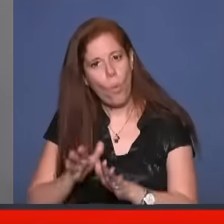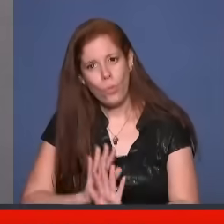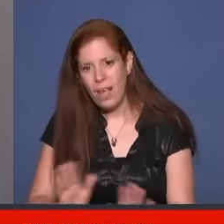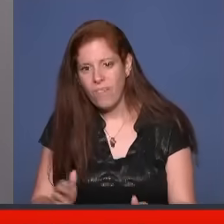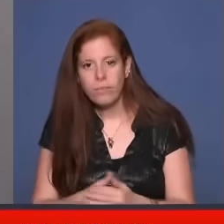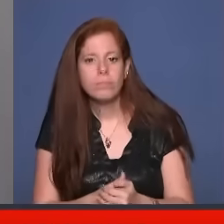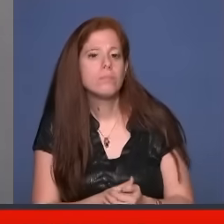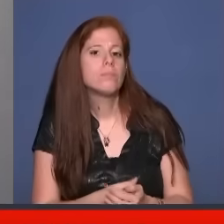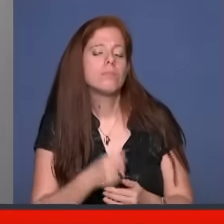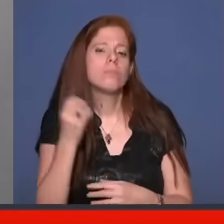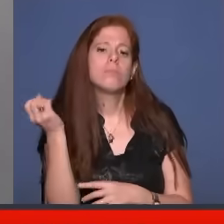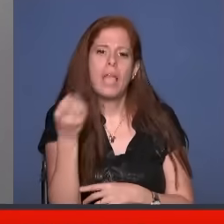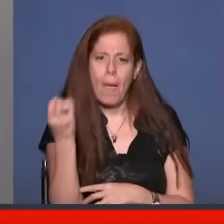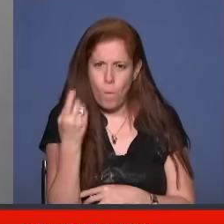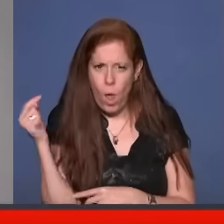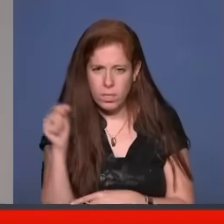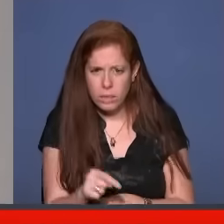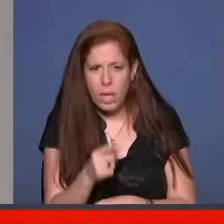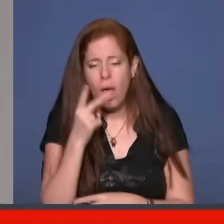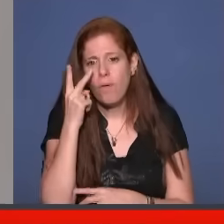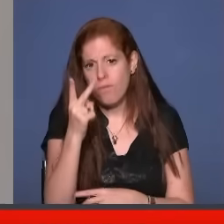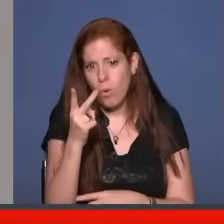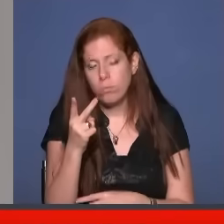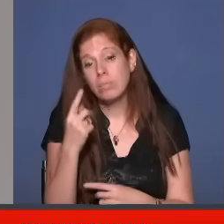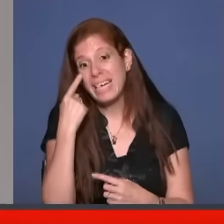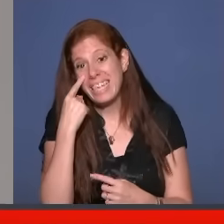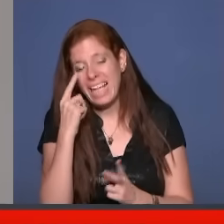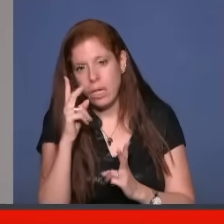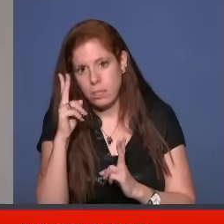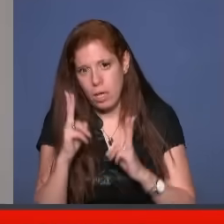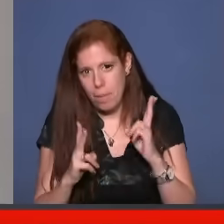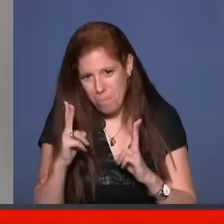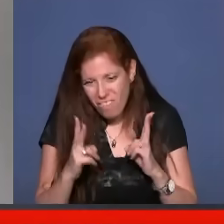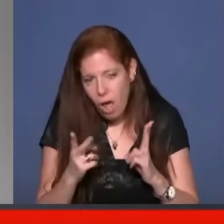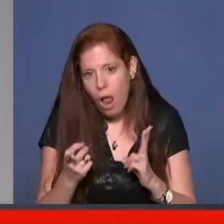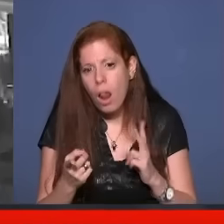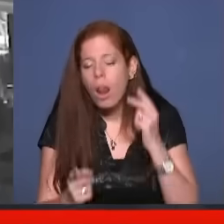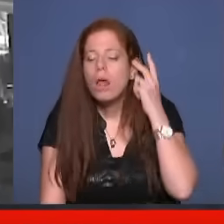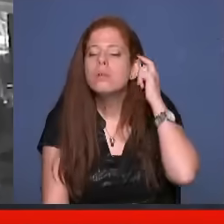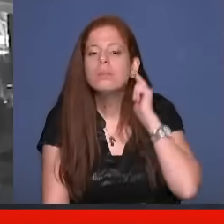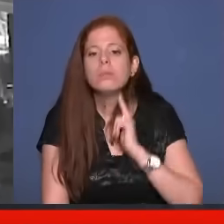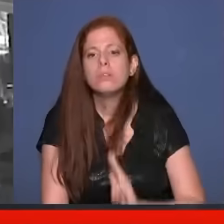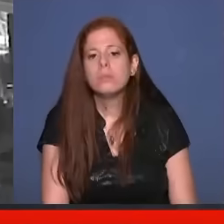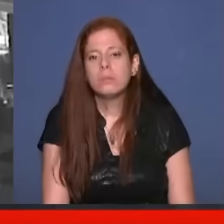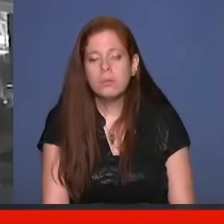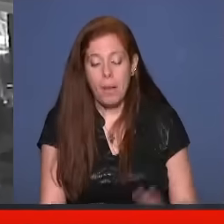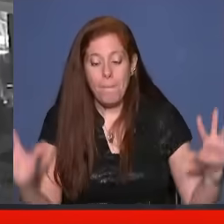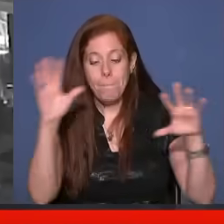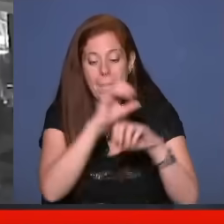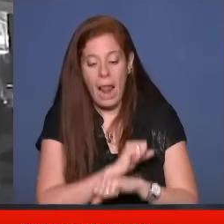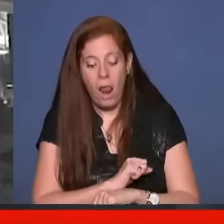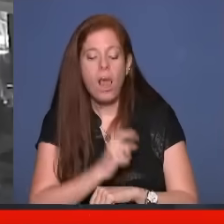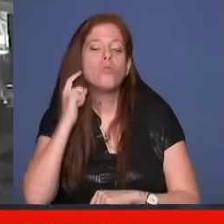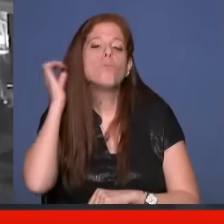לאסעפית, המדאו יוטפו, מעמל, ידע מעמל שי. היום. בלילה נשמעה אזעקה